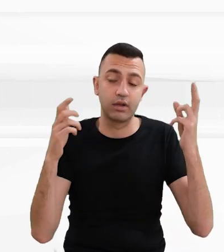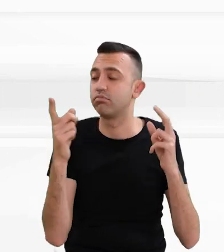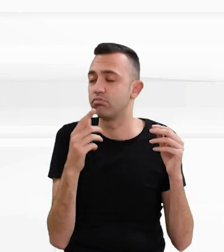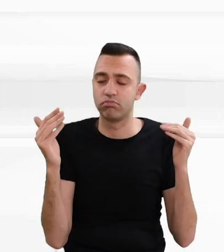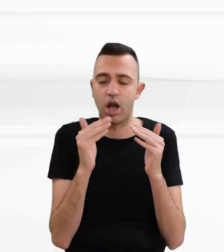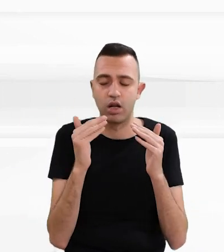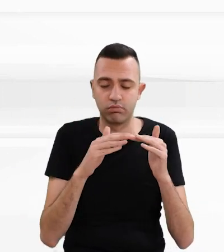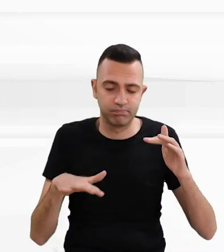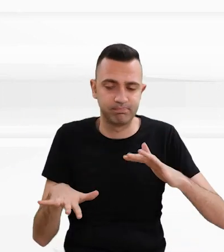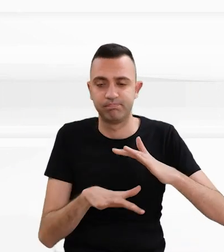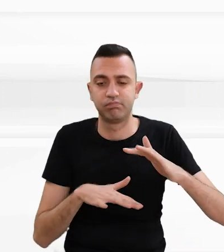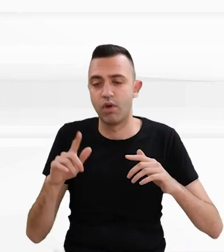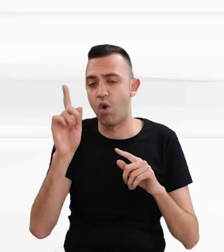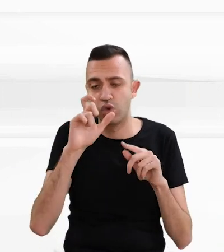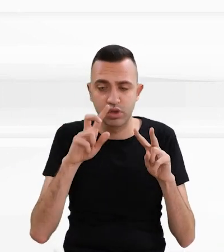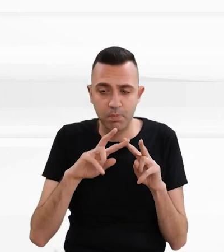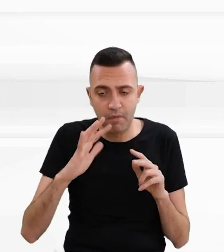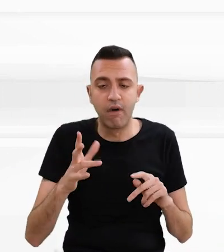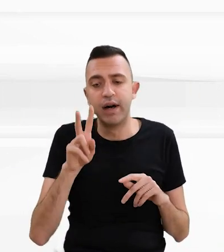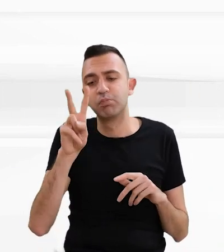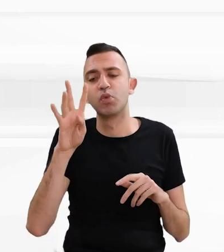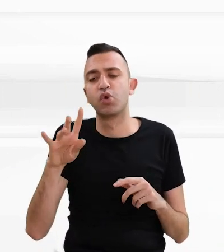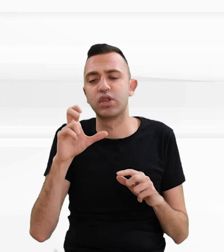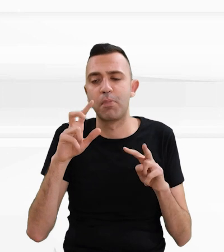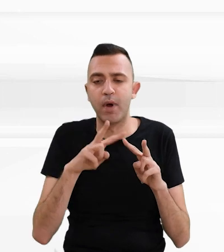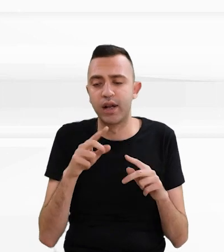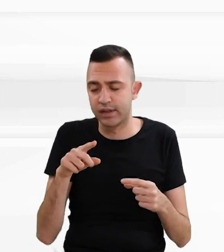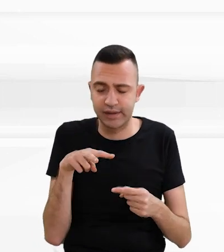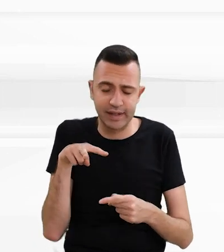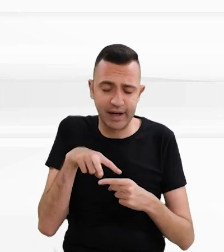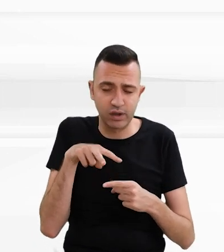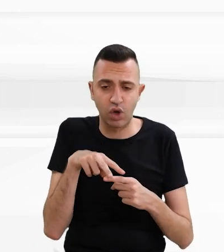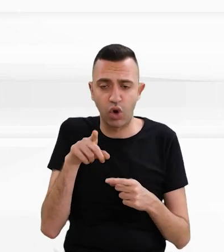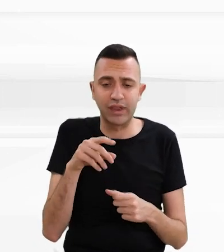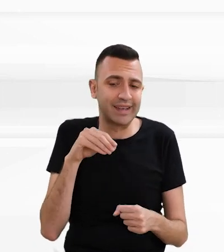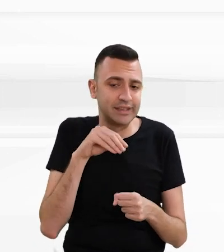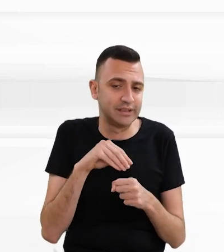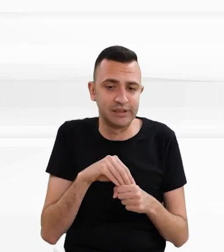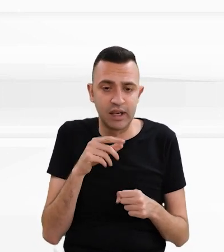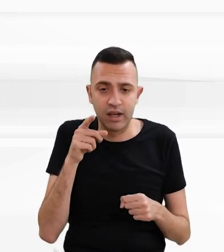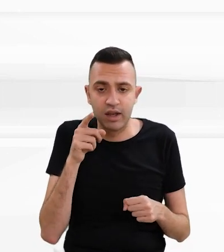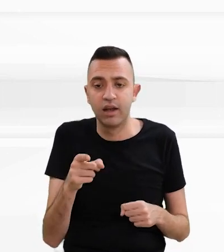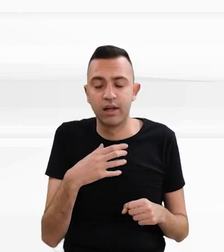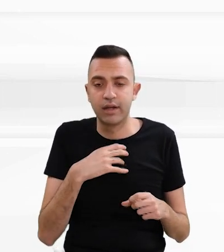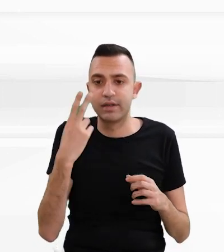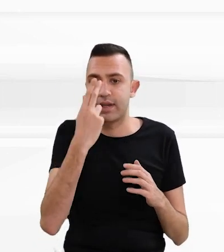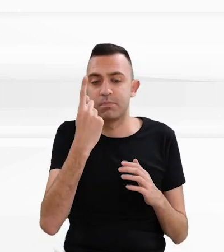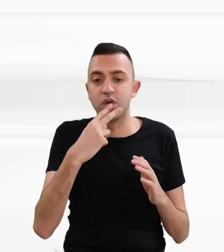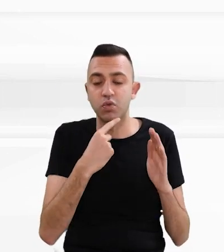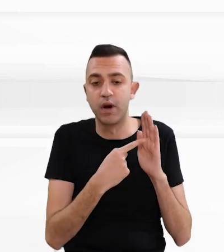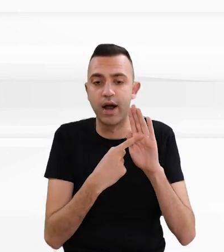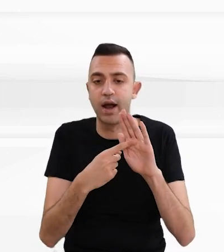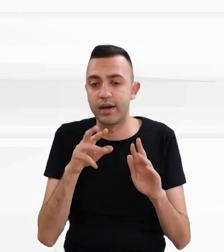on santimetre ve 24 santimetre olan dikdörtgenler prizması biçimindeki tahta blok şekil 1'deki gibi taban